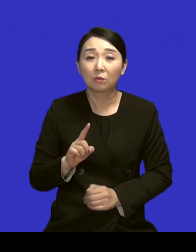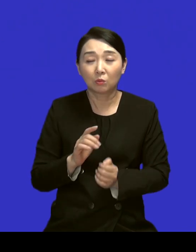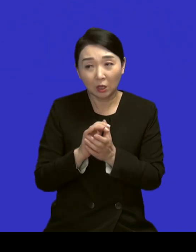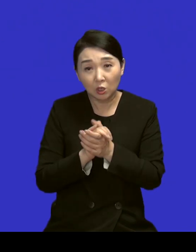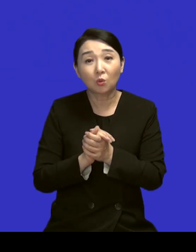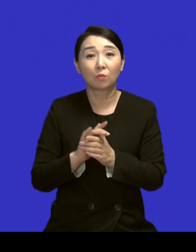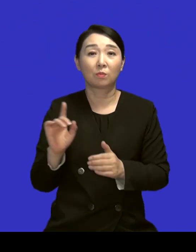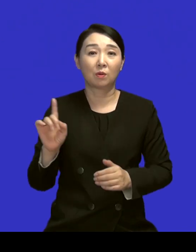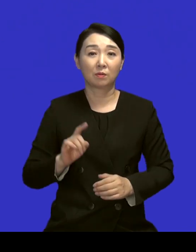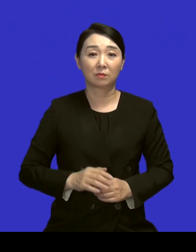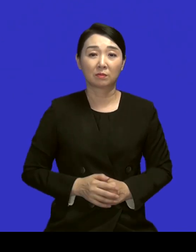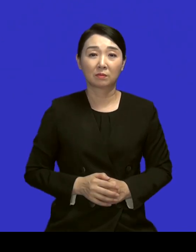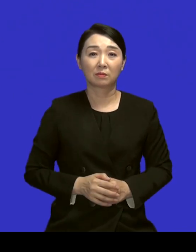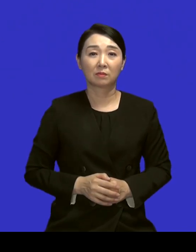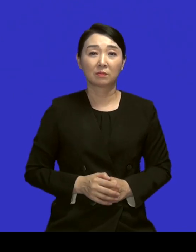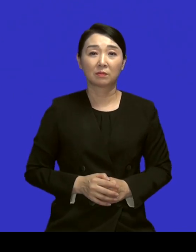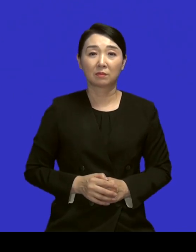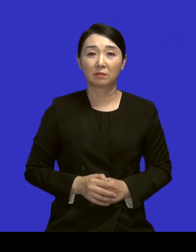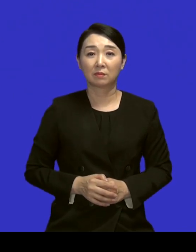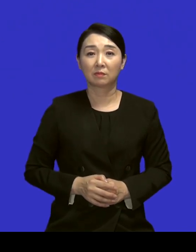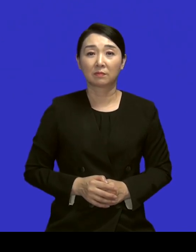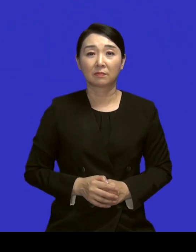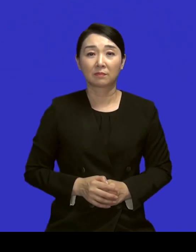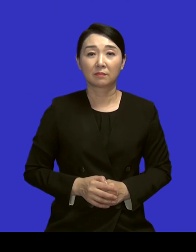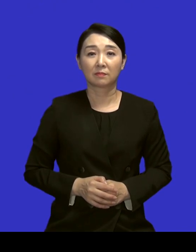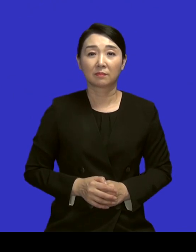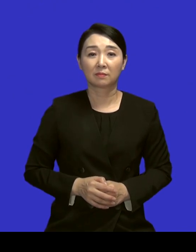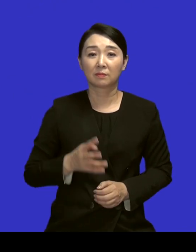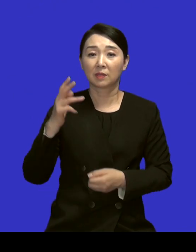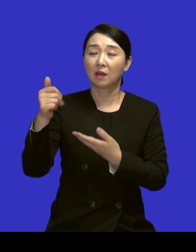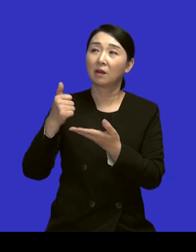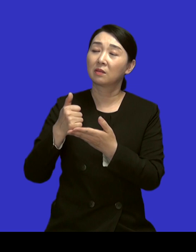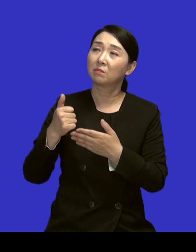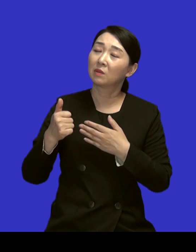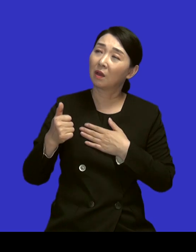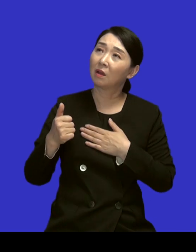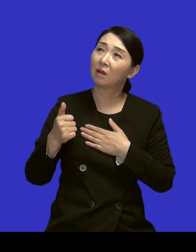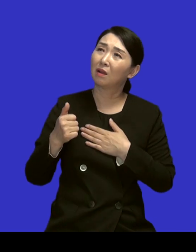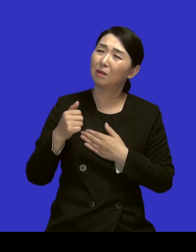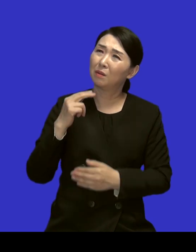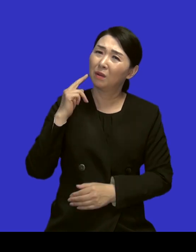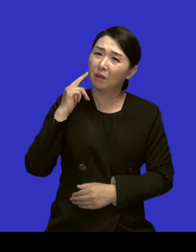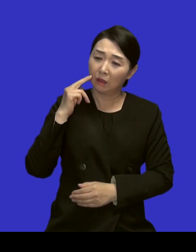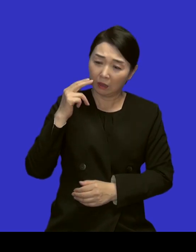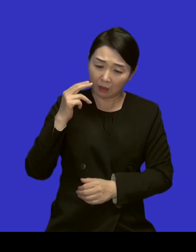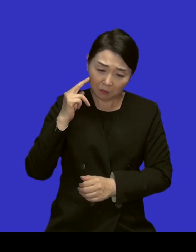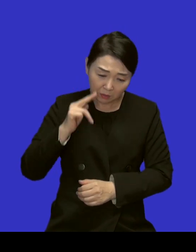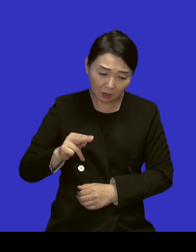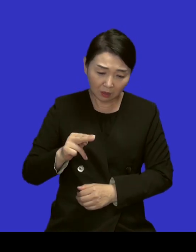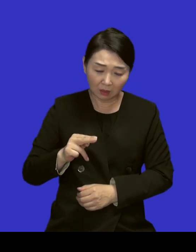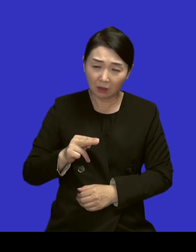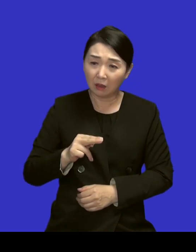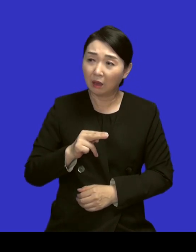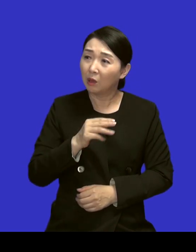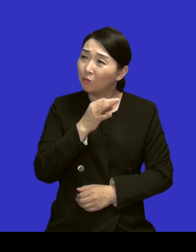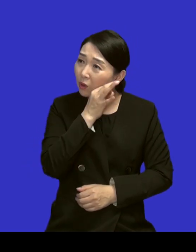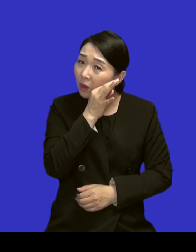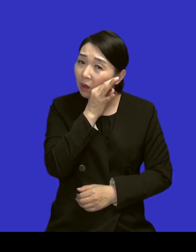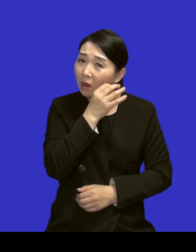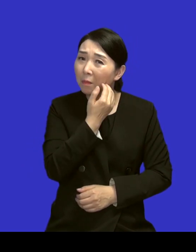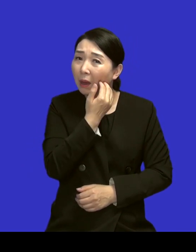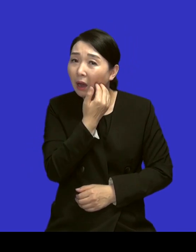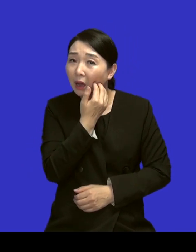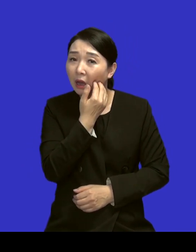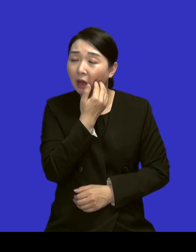있더라고요. 하나님, 제가 너무 비참해서 그런데요. 그래서 말인데